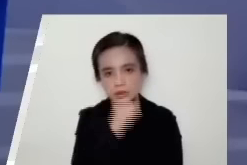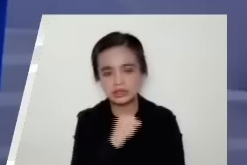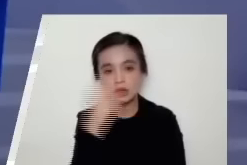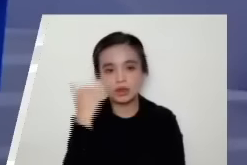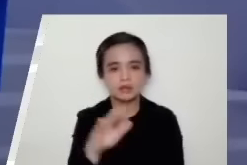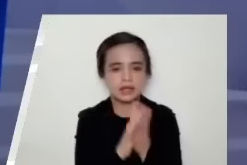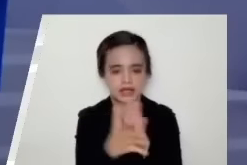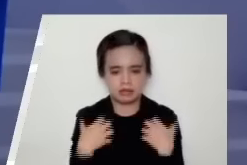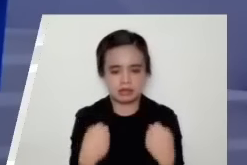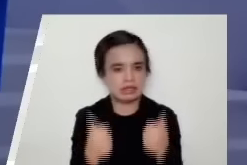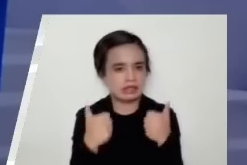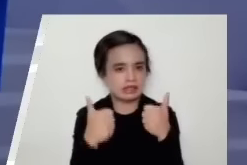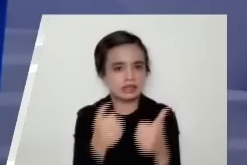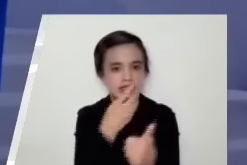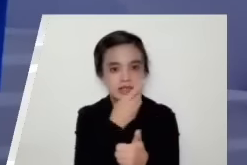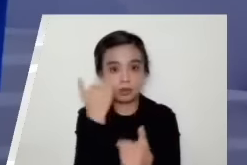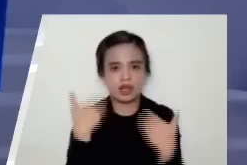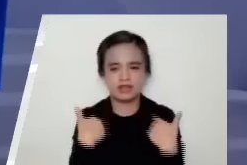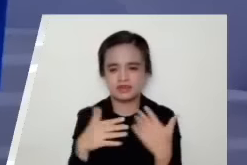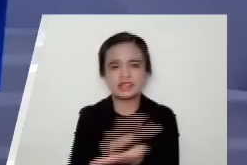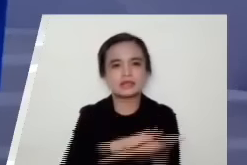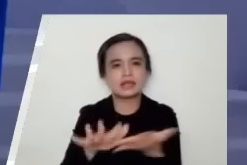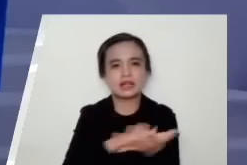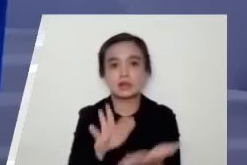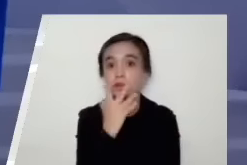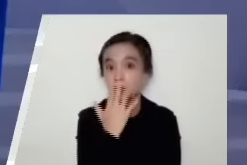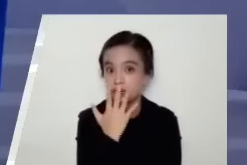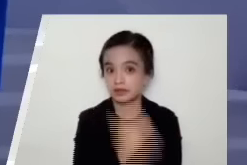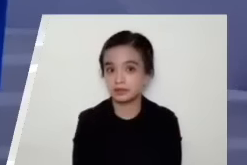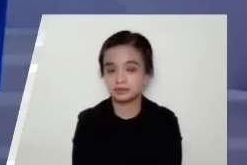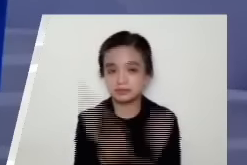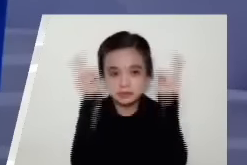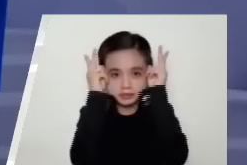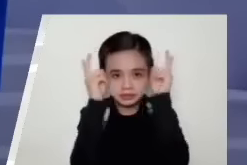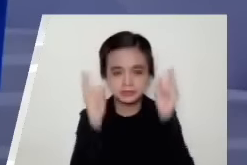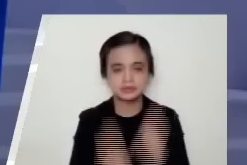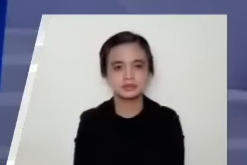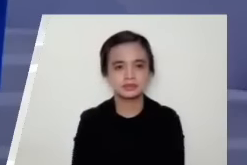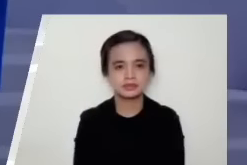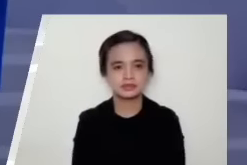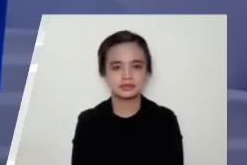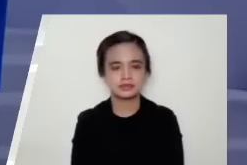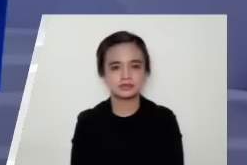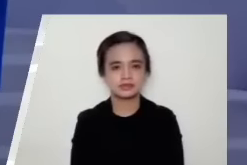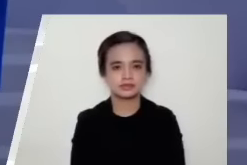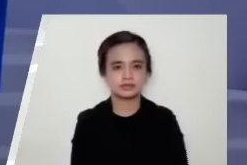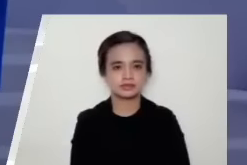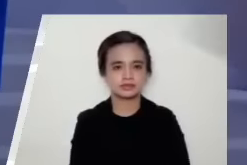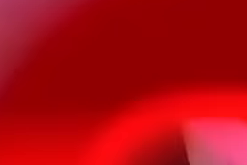hinalong gulay. Yan ang mga hain na tinutukan ni Gab De Luna ng GMA Regional TV, One North Central